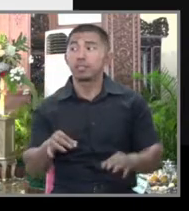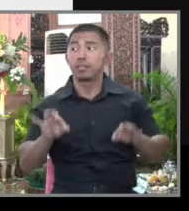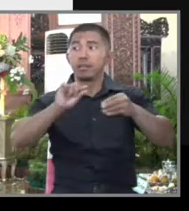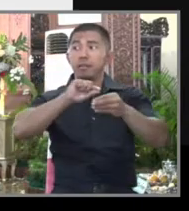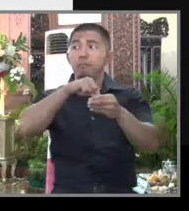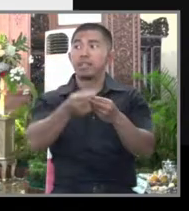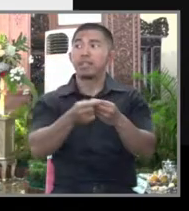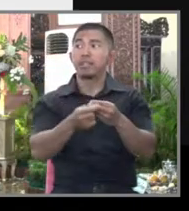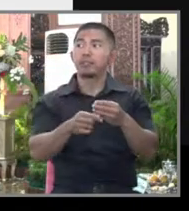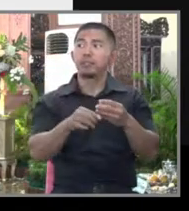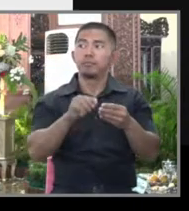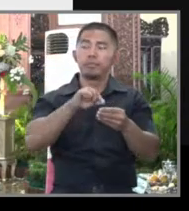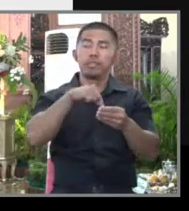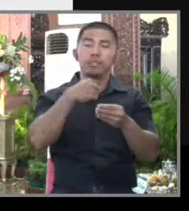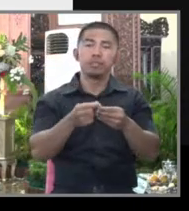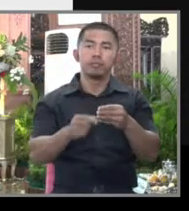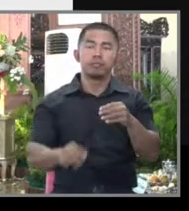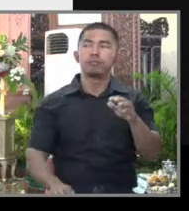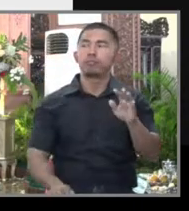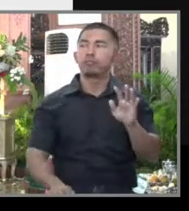Kudus, pembiayaan kreatif,